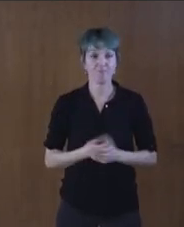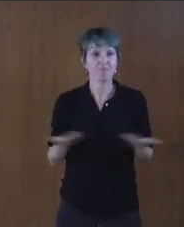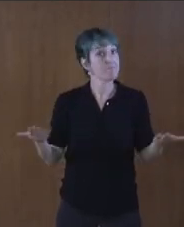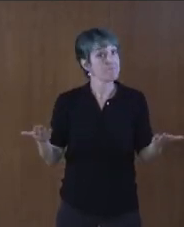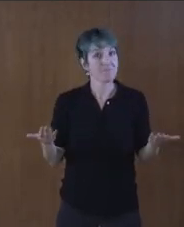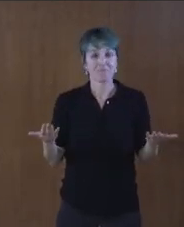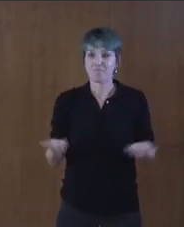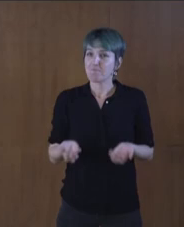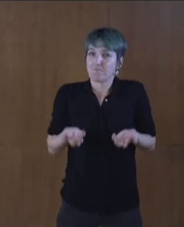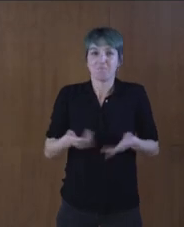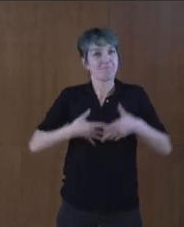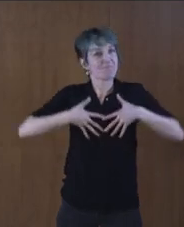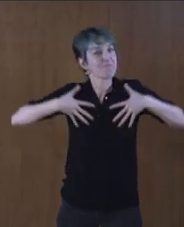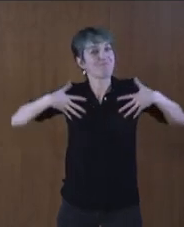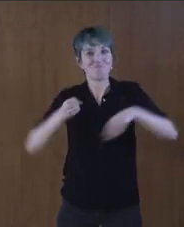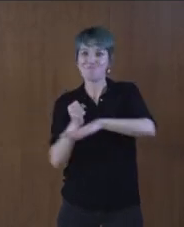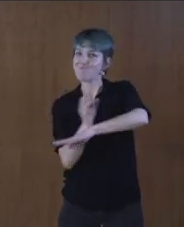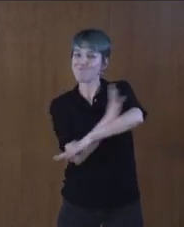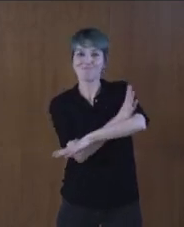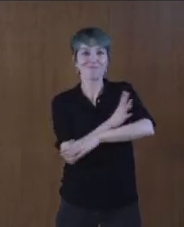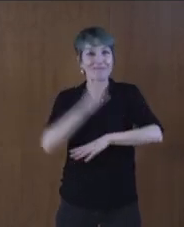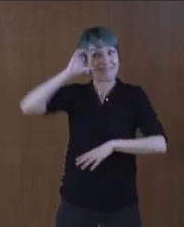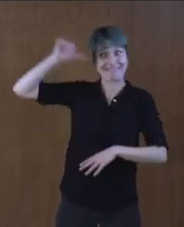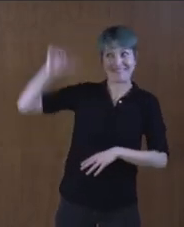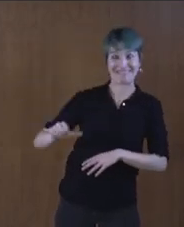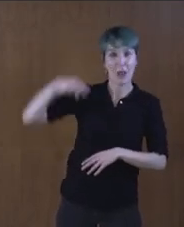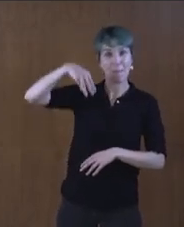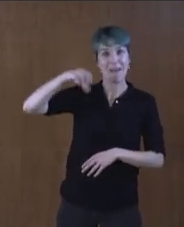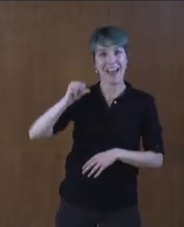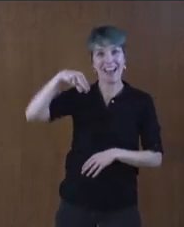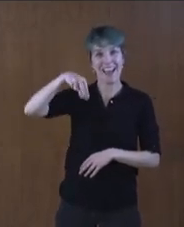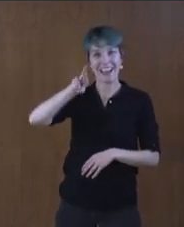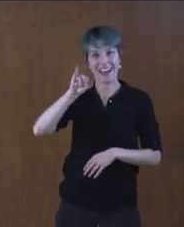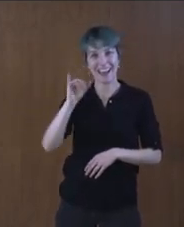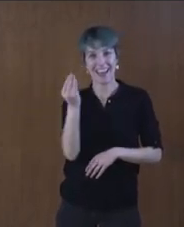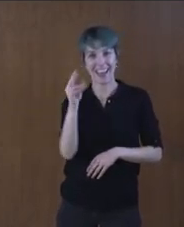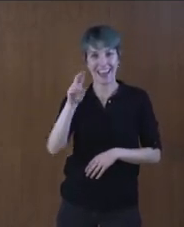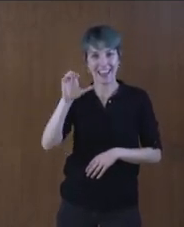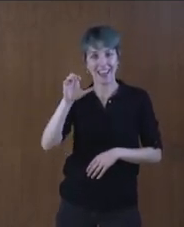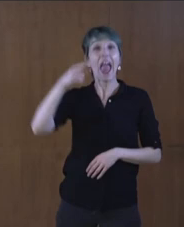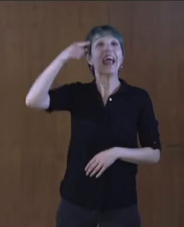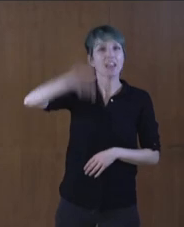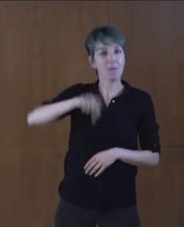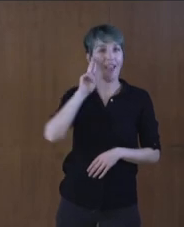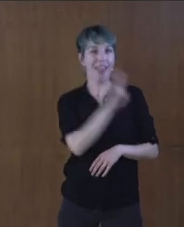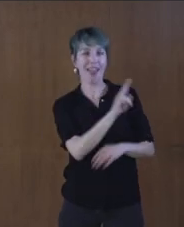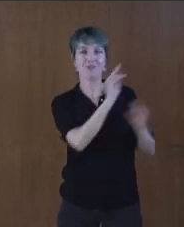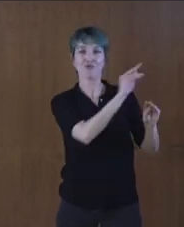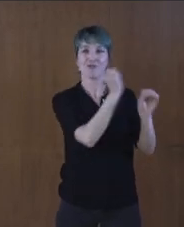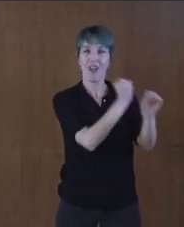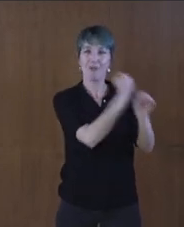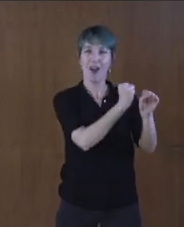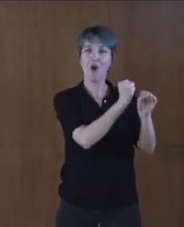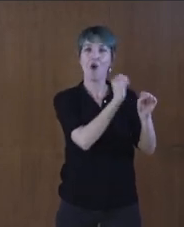meu entusiasme escoltant el Julio Manrique i mirant l'obra d'Albert